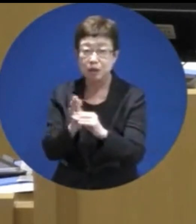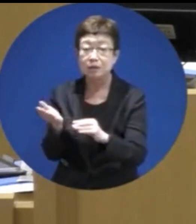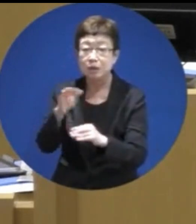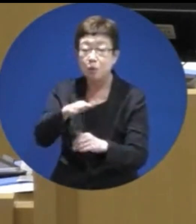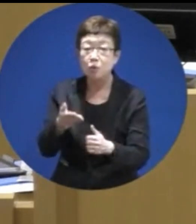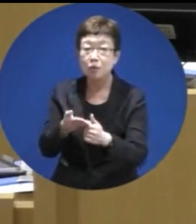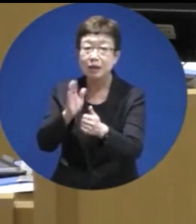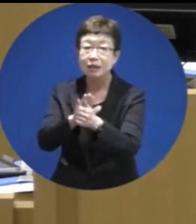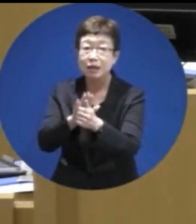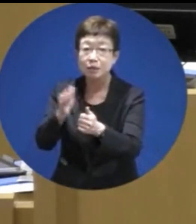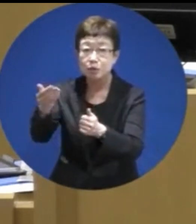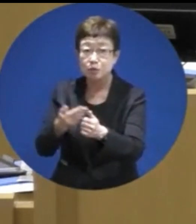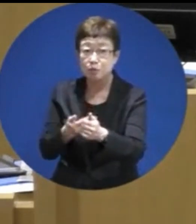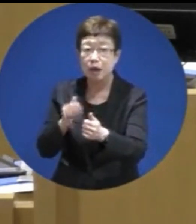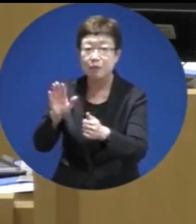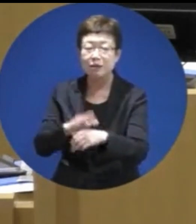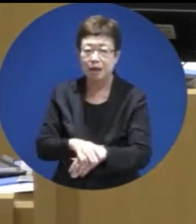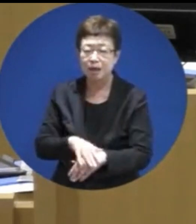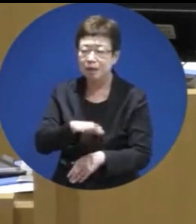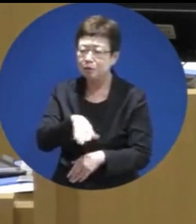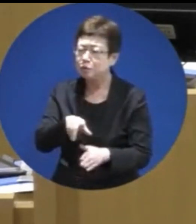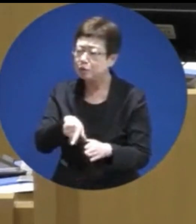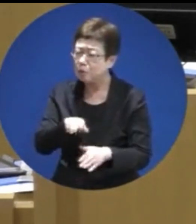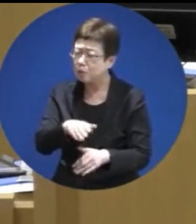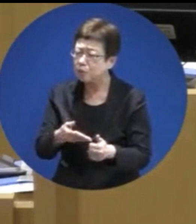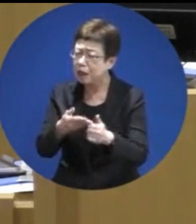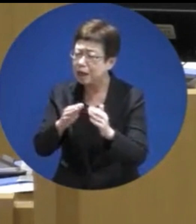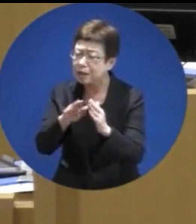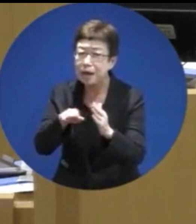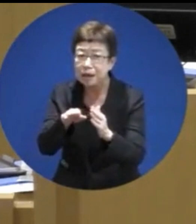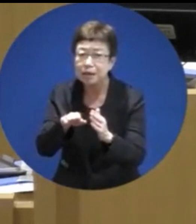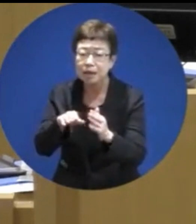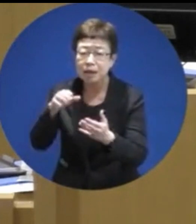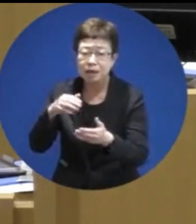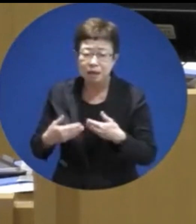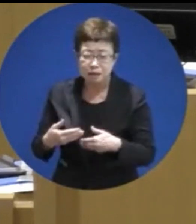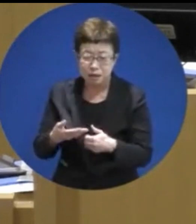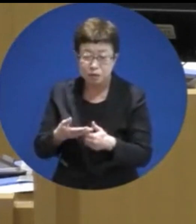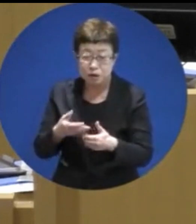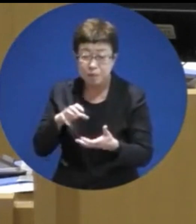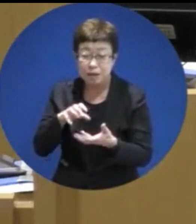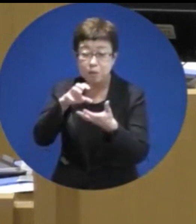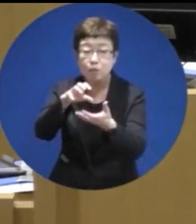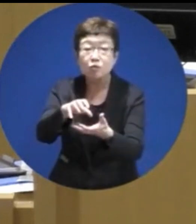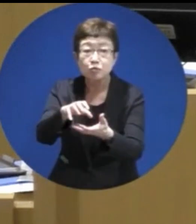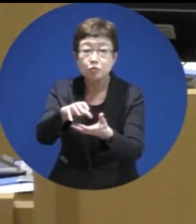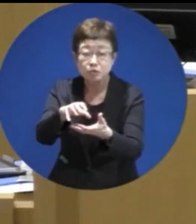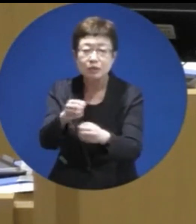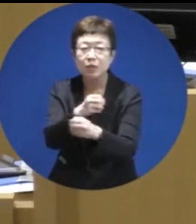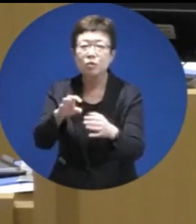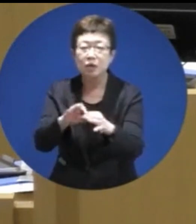に、子育て支援についてのご質問です。幼児期のお子様を育てる家庭に対し、育児パッケージを提供するバースデーサポート事業